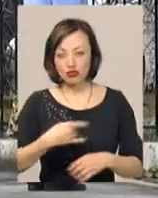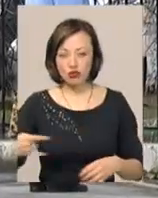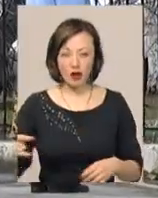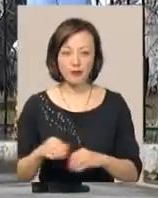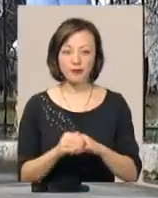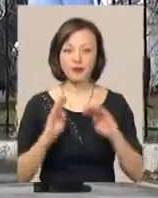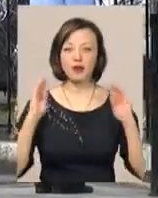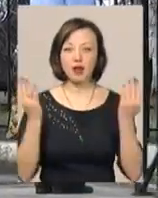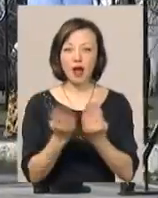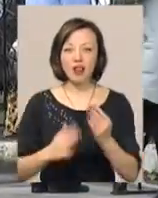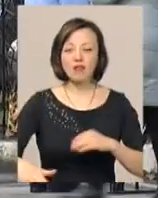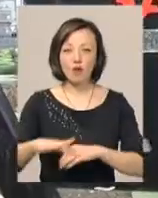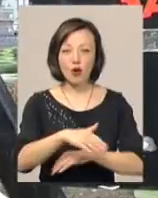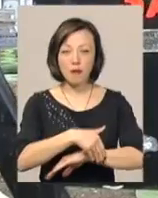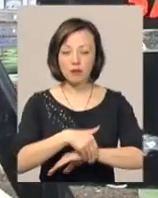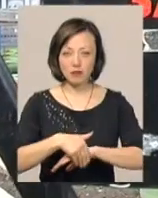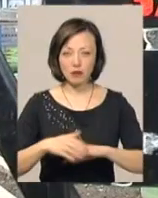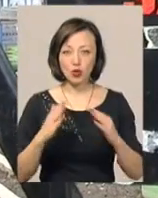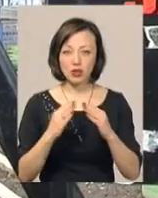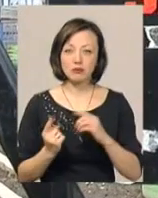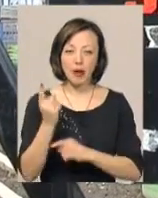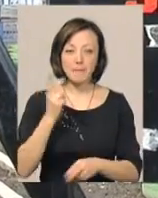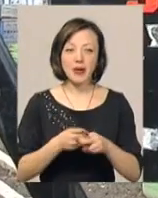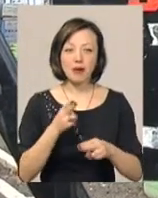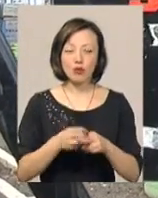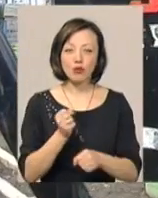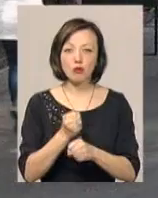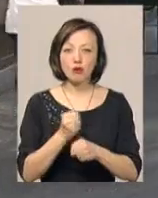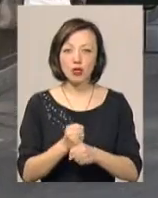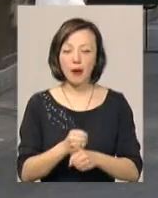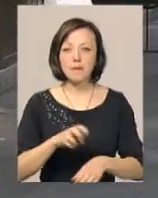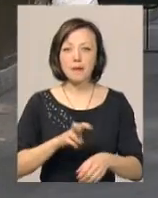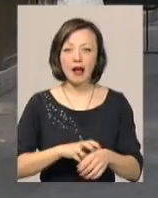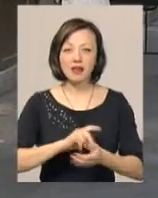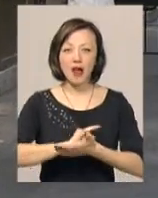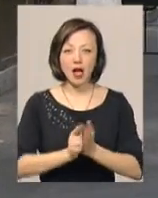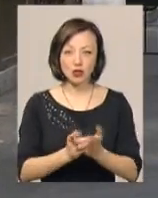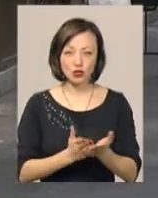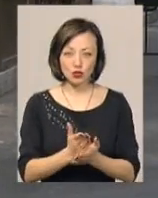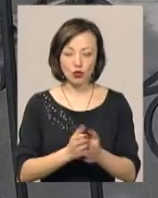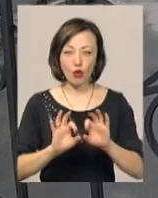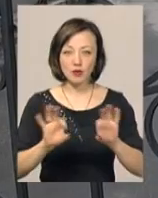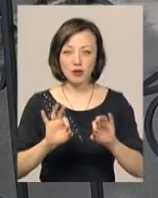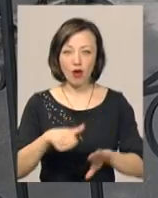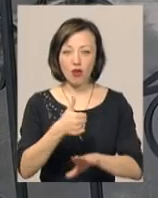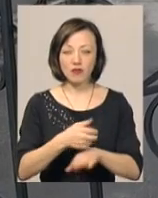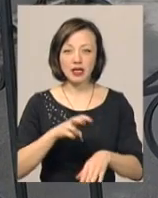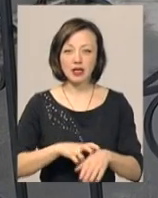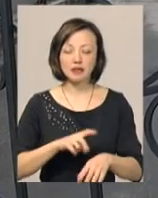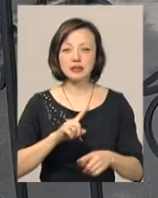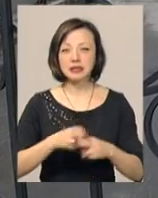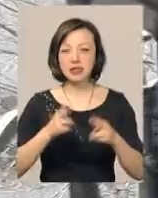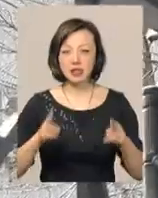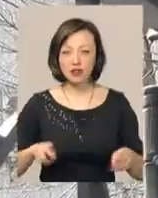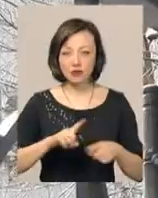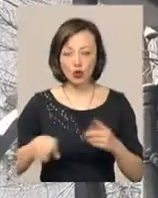Обнесені парканами двори багатоповерхівок – перепона для роботи медиків екстреної служби, розповідає головний лікар Хмельницької міської станції швидкої